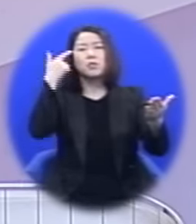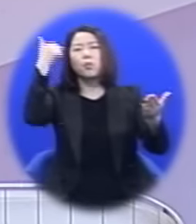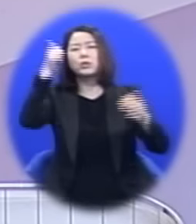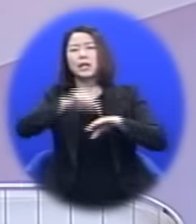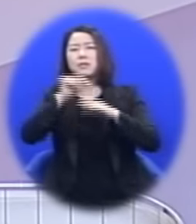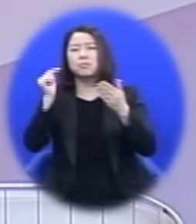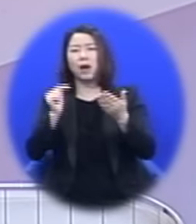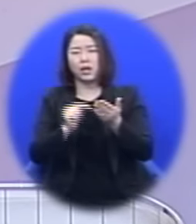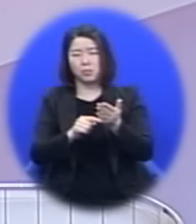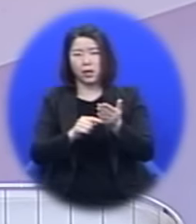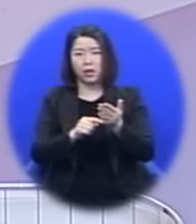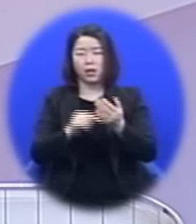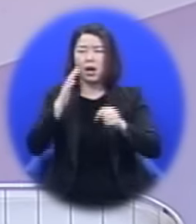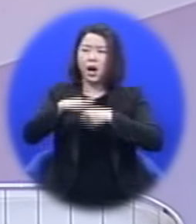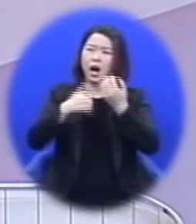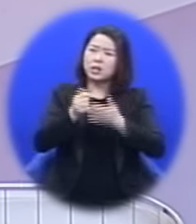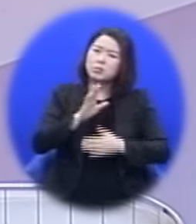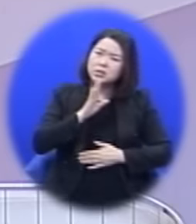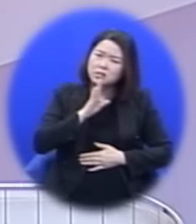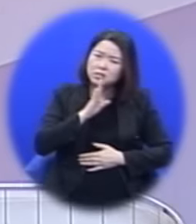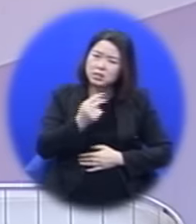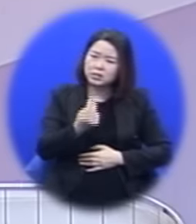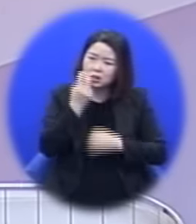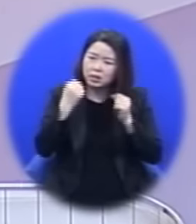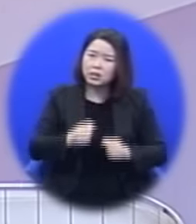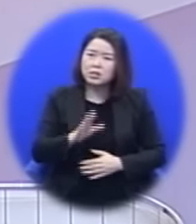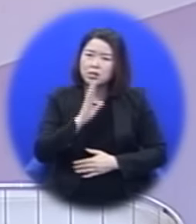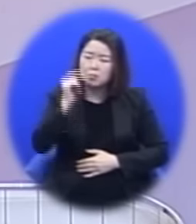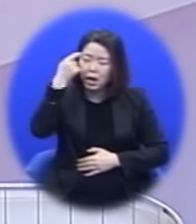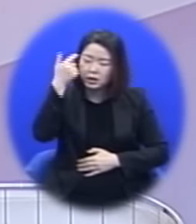마음에 하나님은 진짜 살아계신 거 맞아.